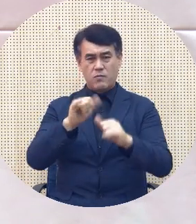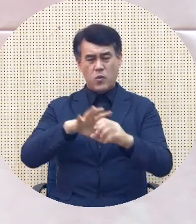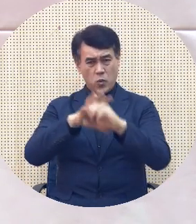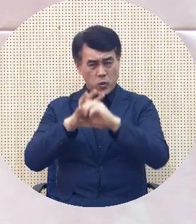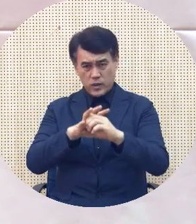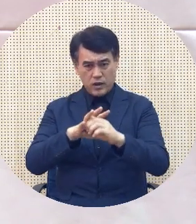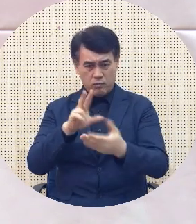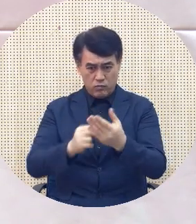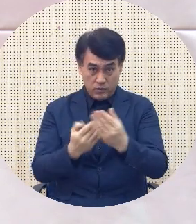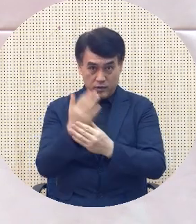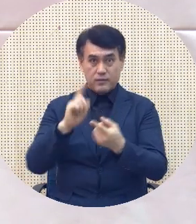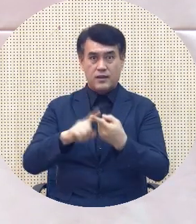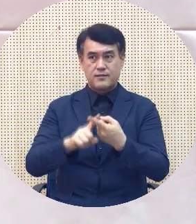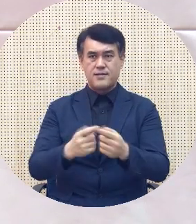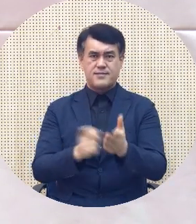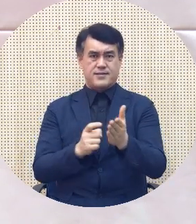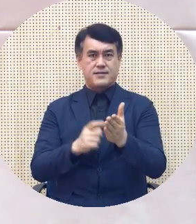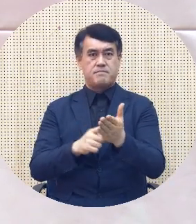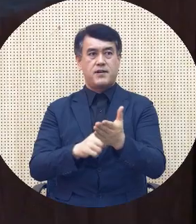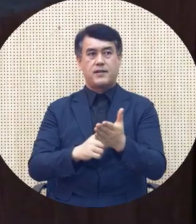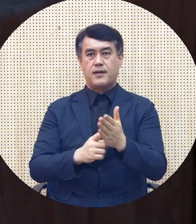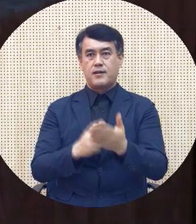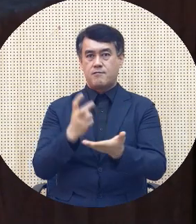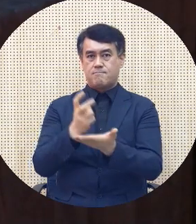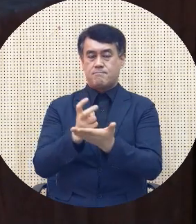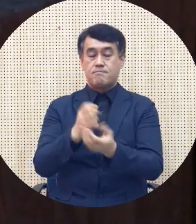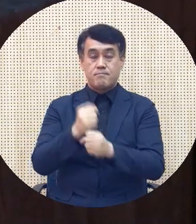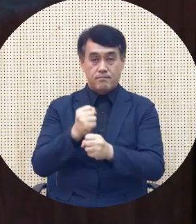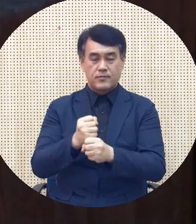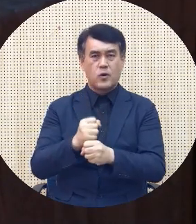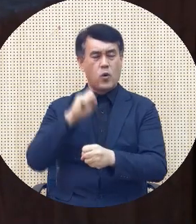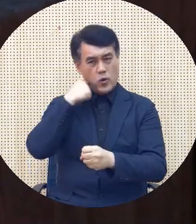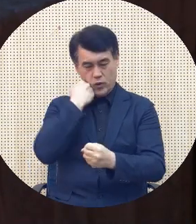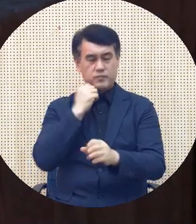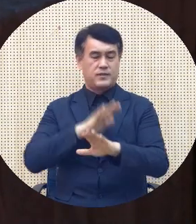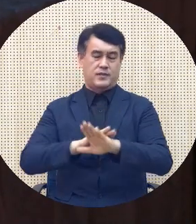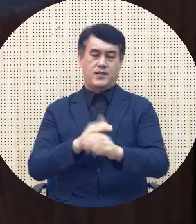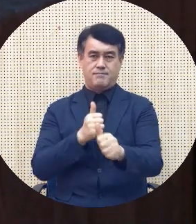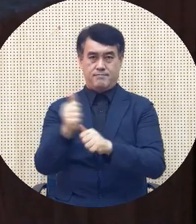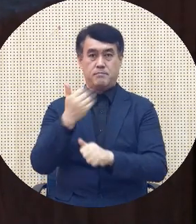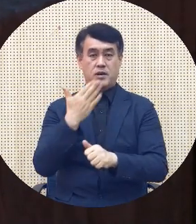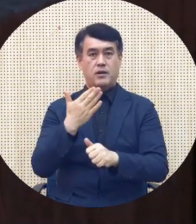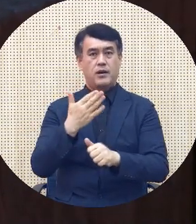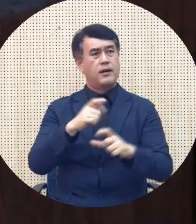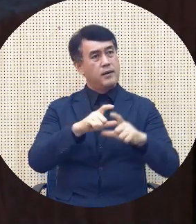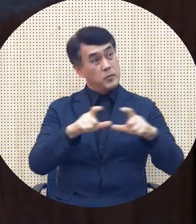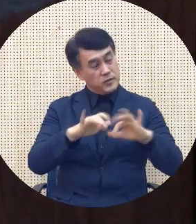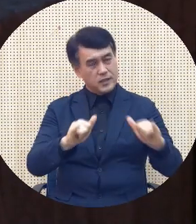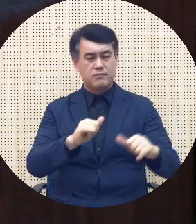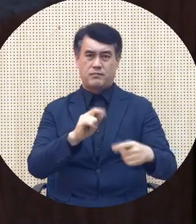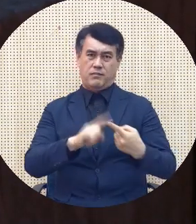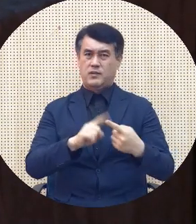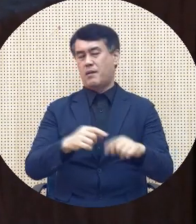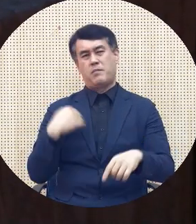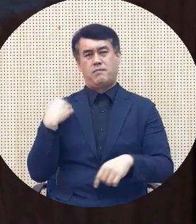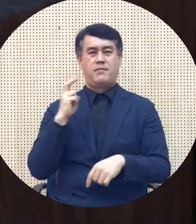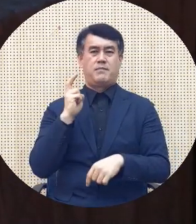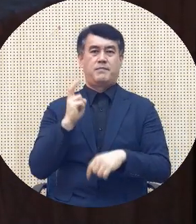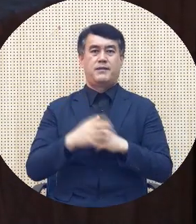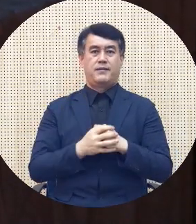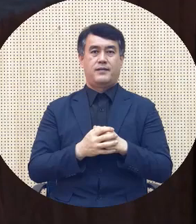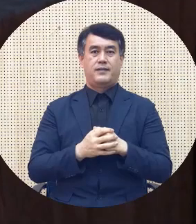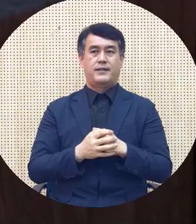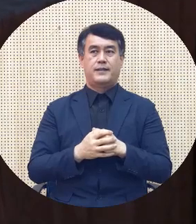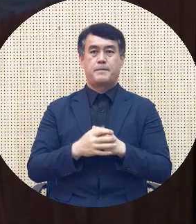대처를 신속하게 잘해 주셔서 어려운 고비를 넘겼습니다. 아마 일반인들은 그때 상황을 잘 모르셨을 겁니다. 그